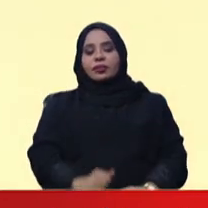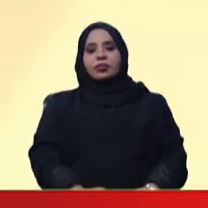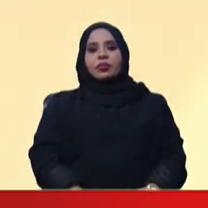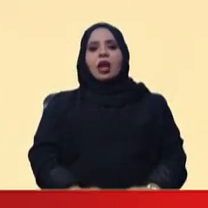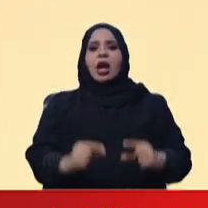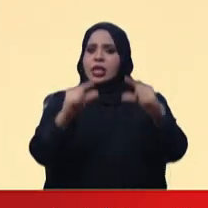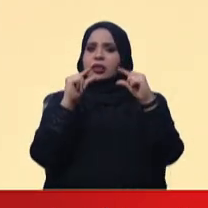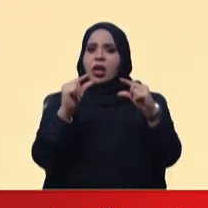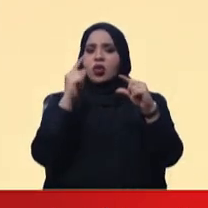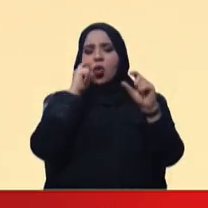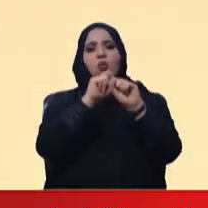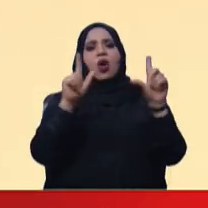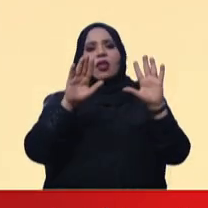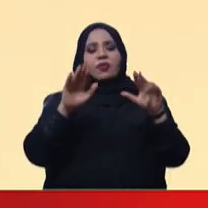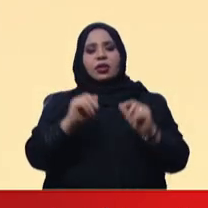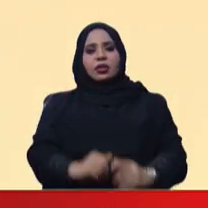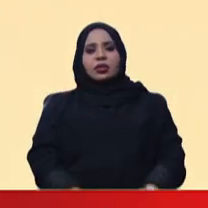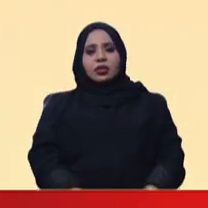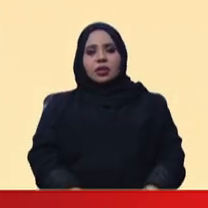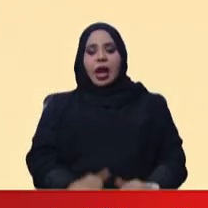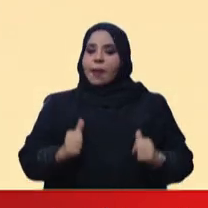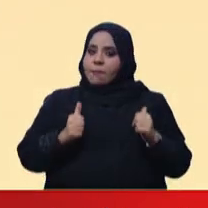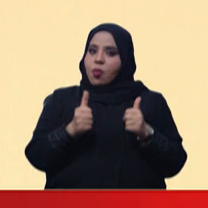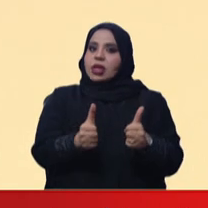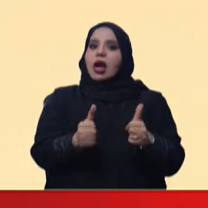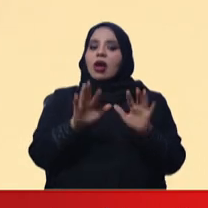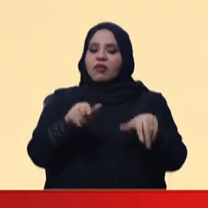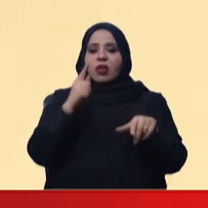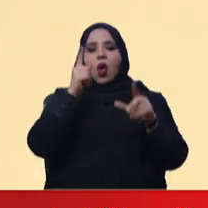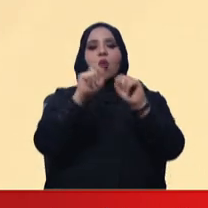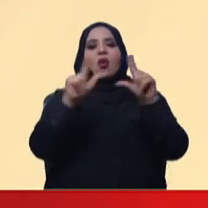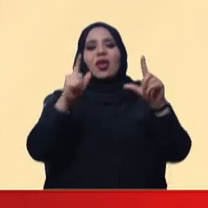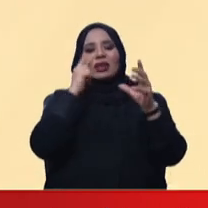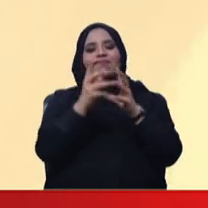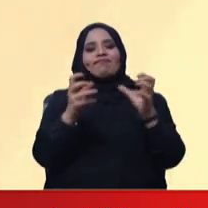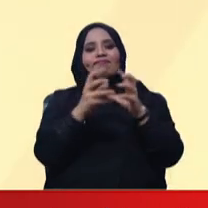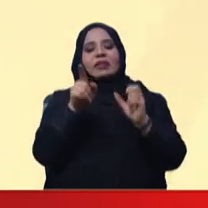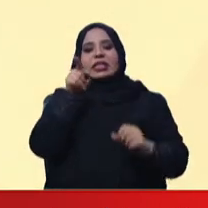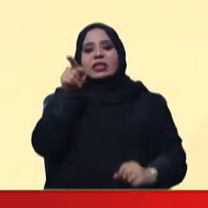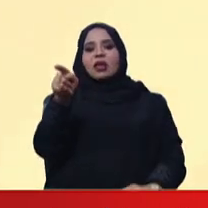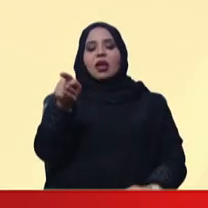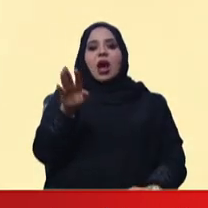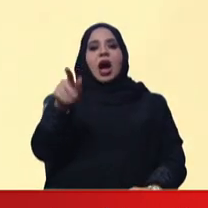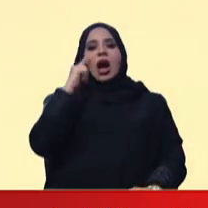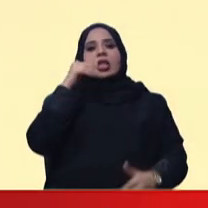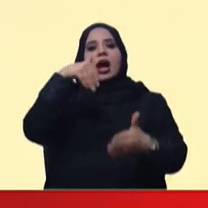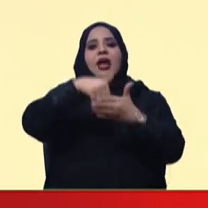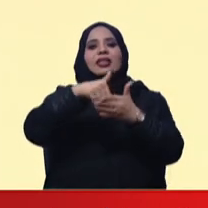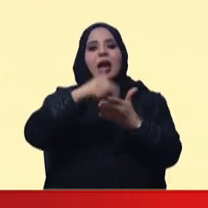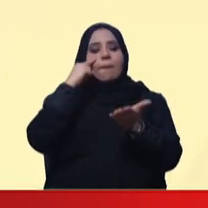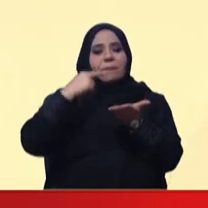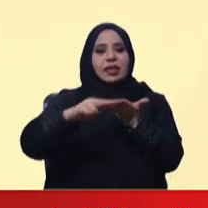من خلال العديد من المبادرات والعديد التي يعني تحمل هذه الرسالة